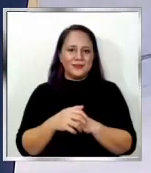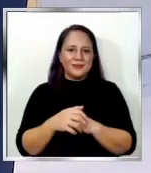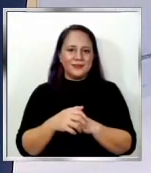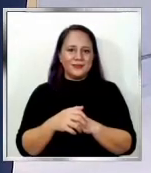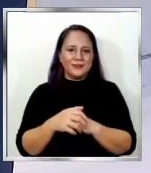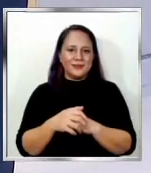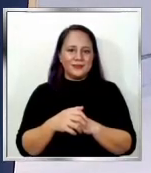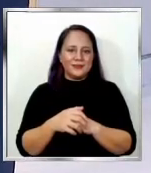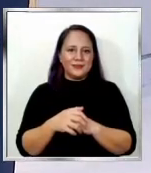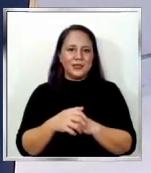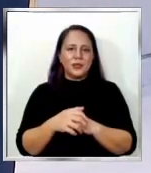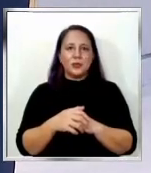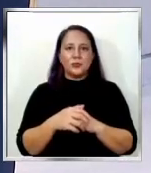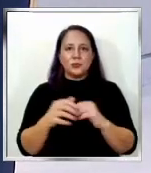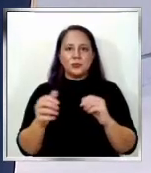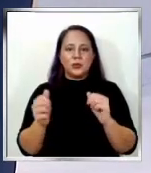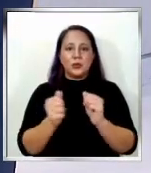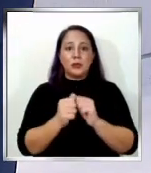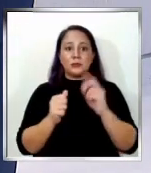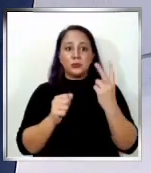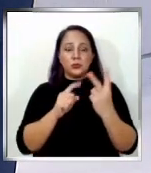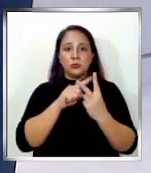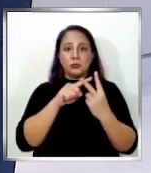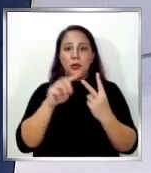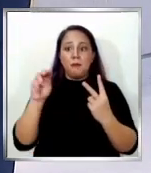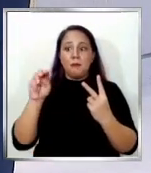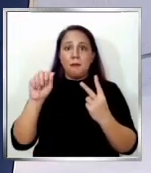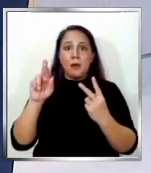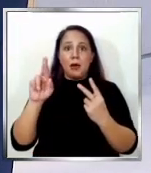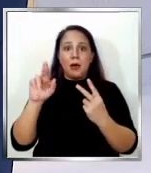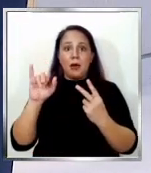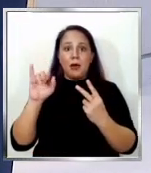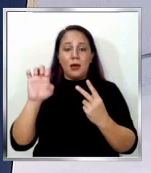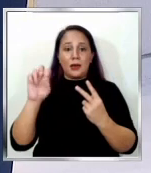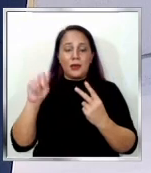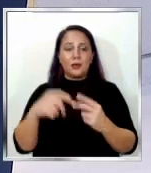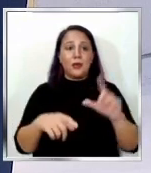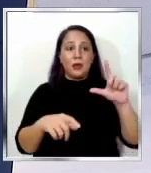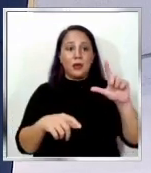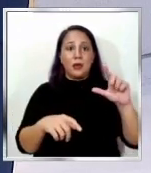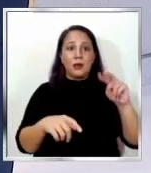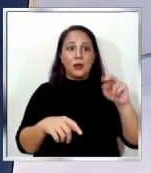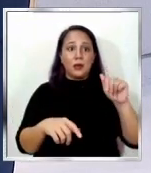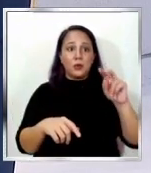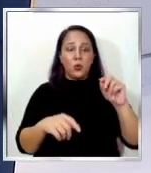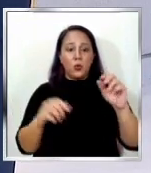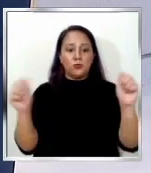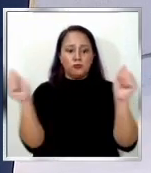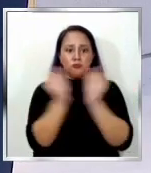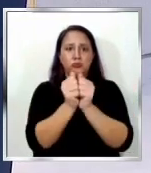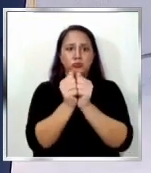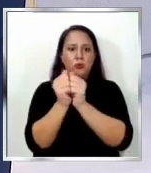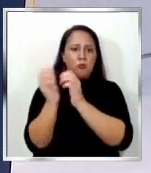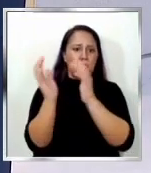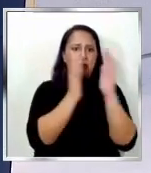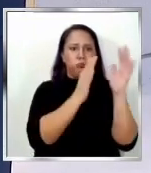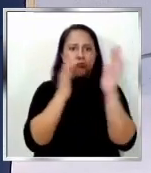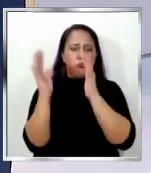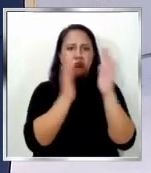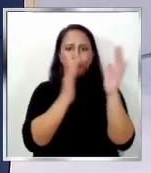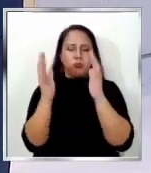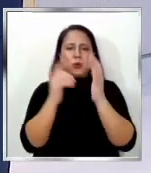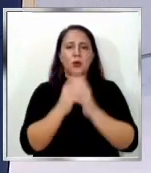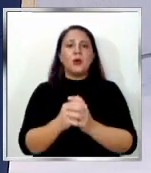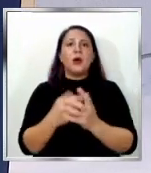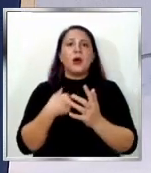Nagsanibda ang Bagyong Maring at Bagyong Nando. Yan ay matapos humina ang Bagyong Nando kanina umaga ayon sa PAGASA. Dahil sa Bagyong Maring, nakataas na